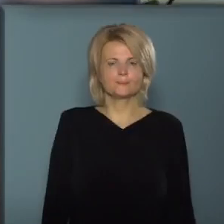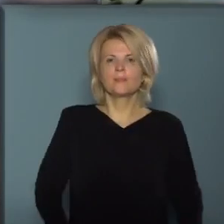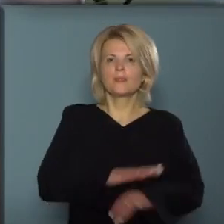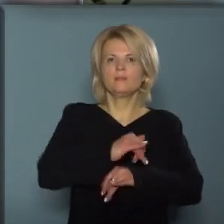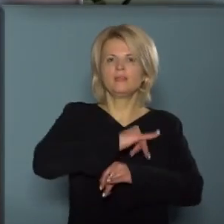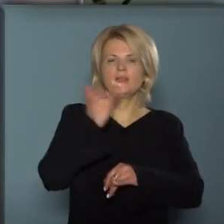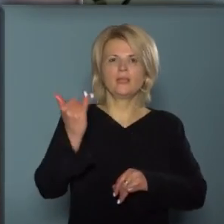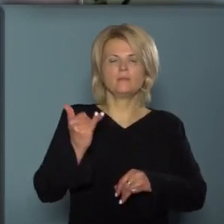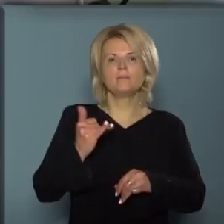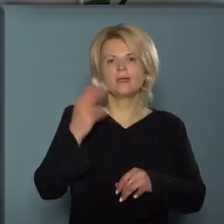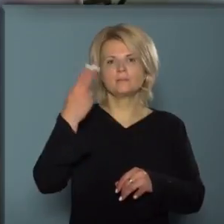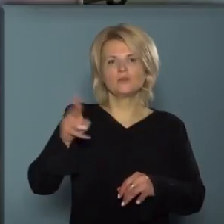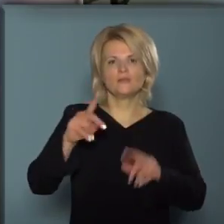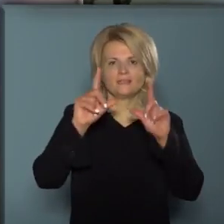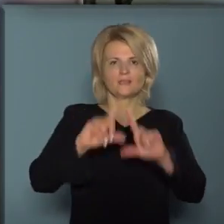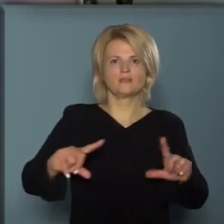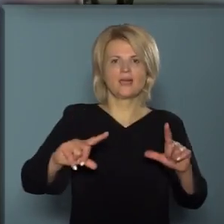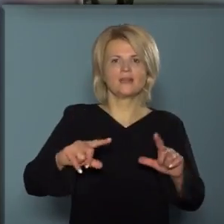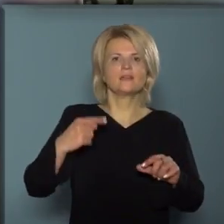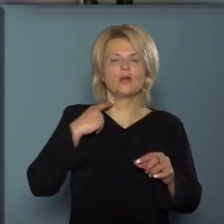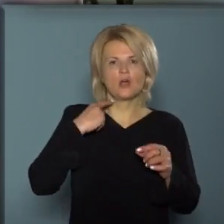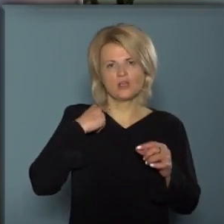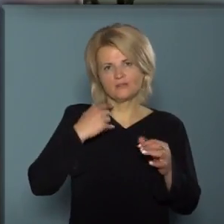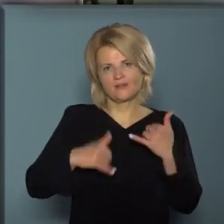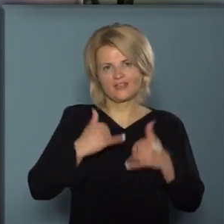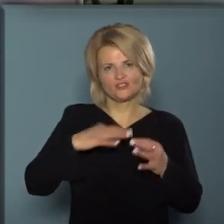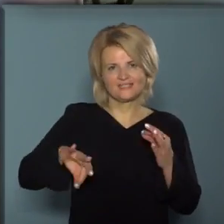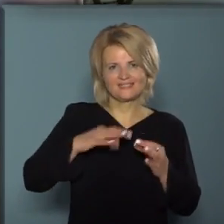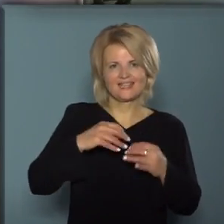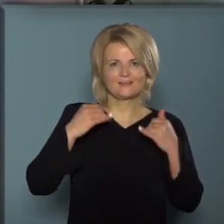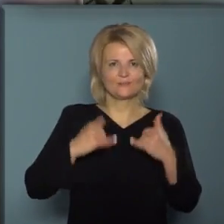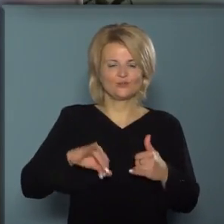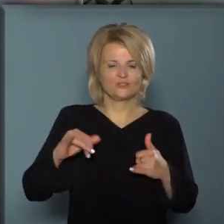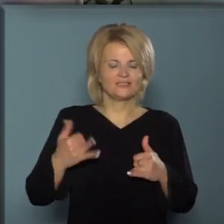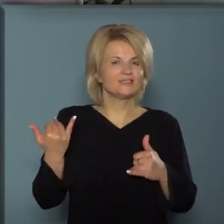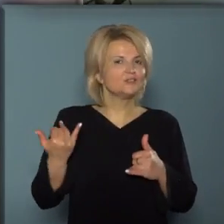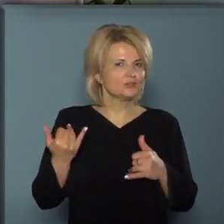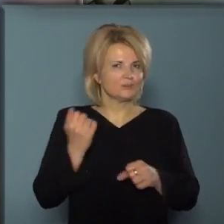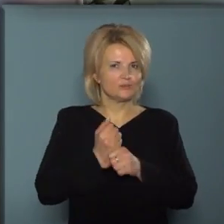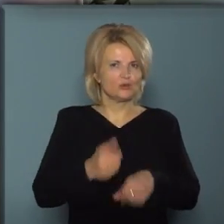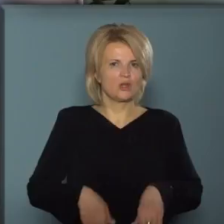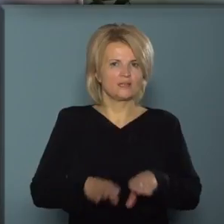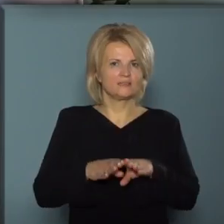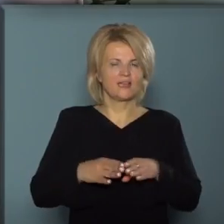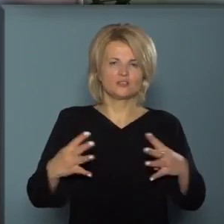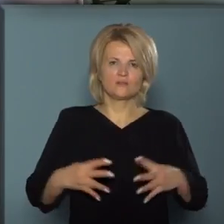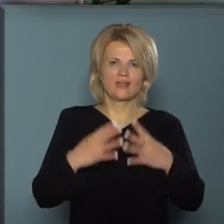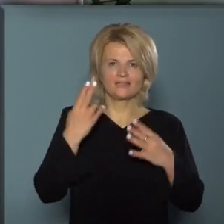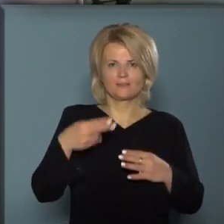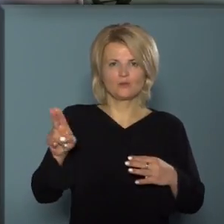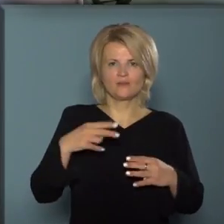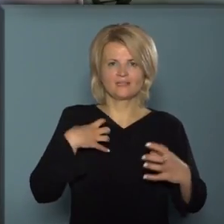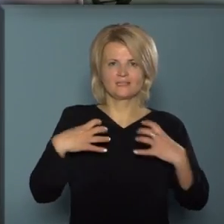Minden évben tartunk művésztanári hangversenyt. Jelen pillanatban is ugye kollégáink és van egy-két vendégművész is, aki